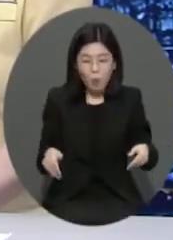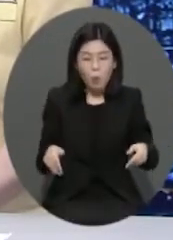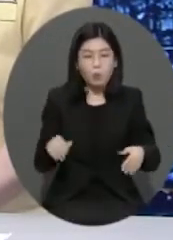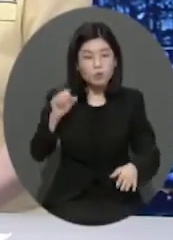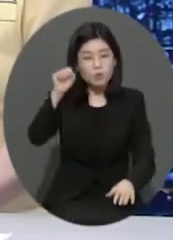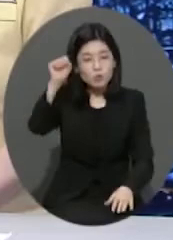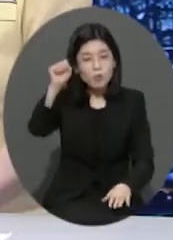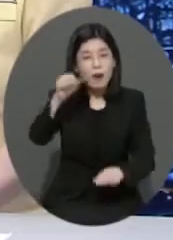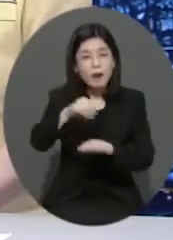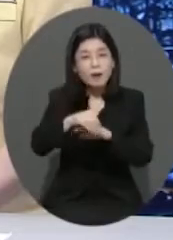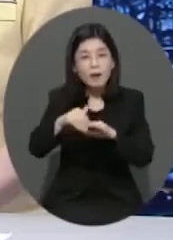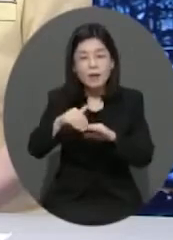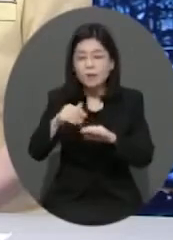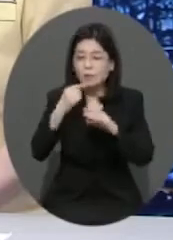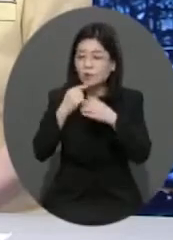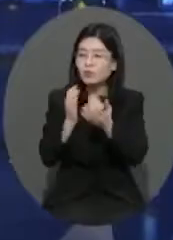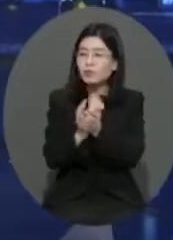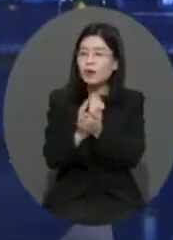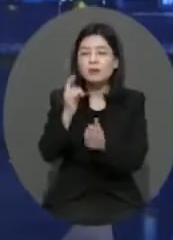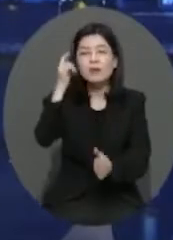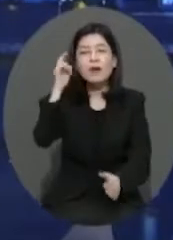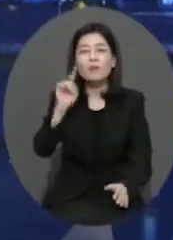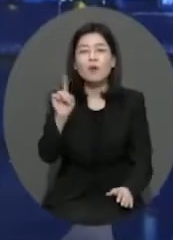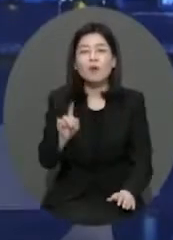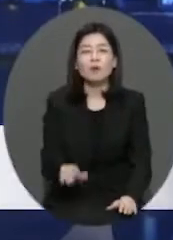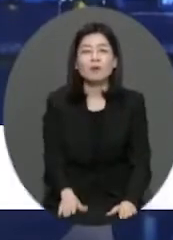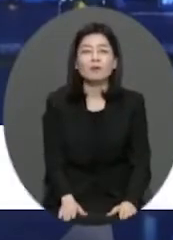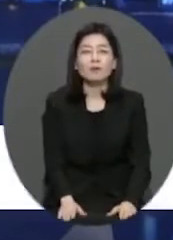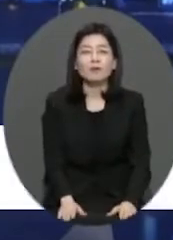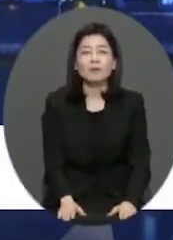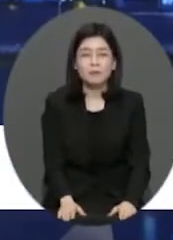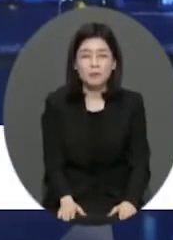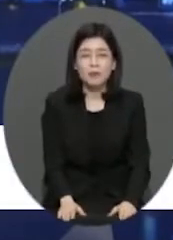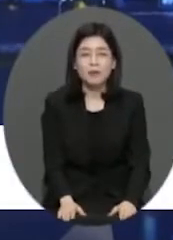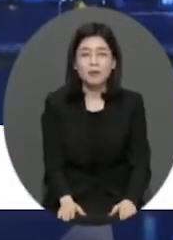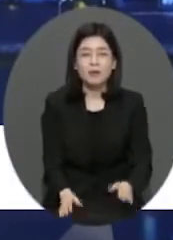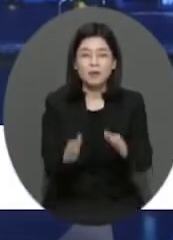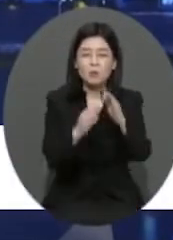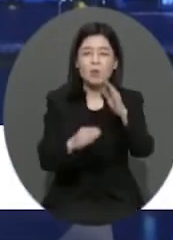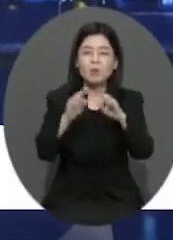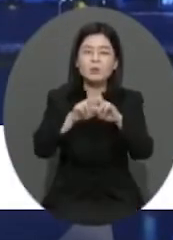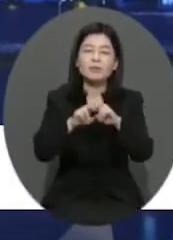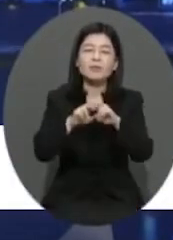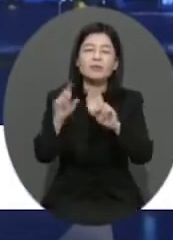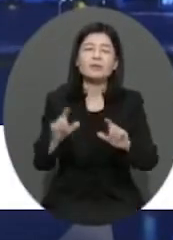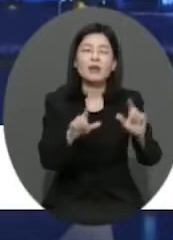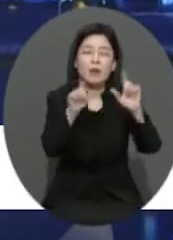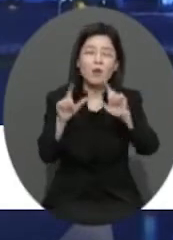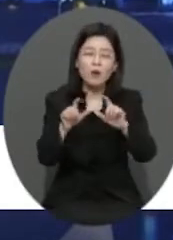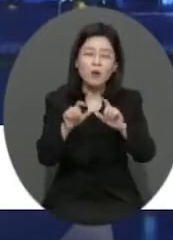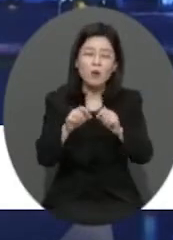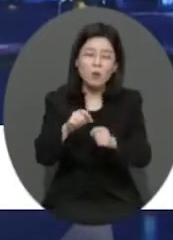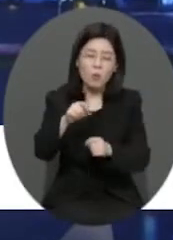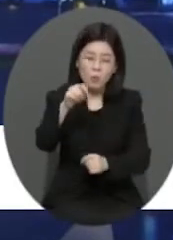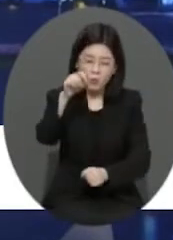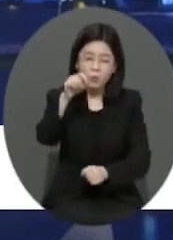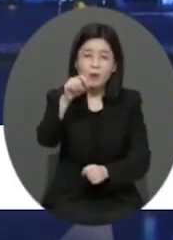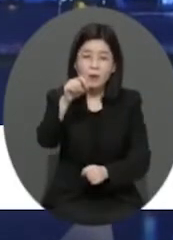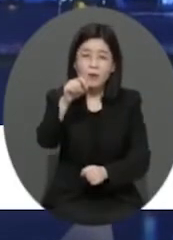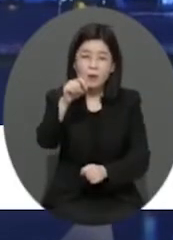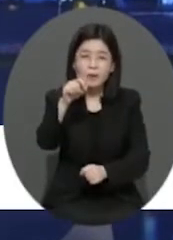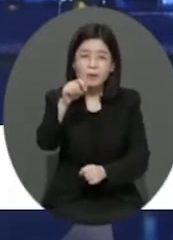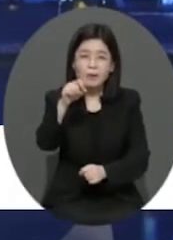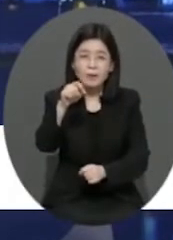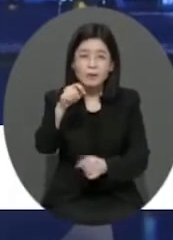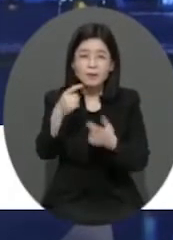입장은 어떤 건가요 02 에 3분이 공직을 오랜기간 하셨기 때문에 공직자 의 바로 정치로